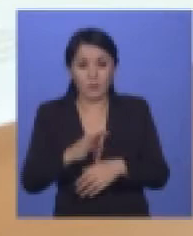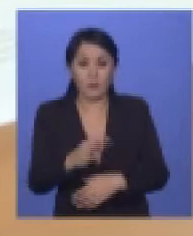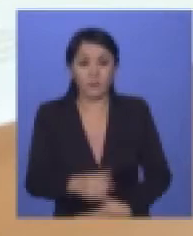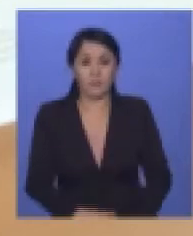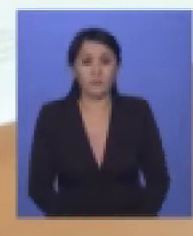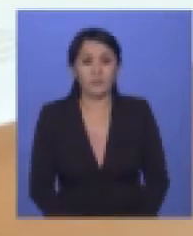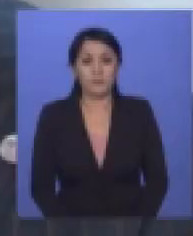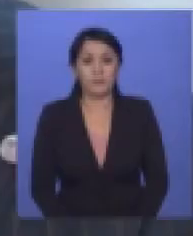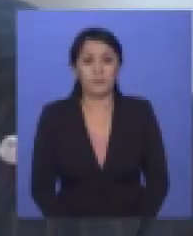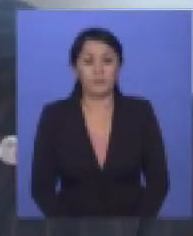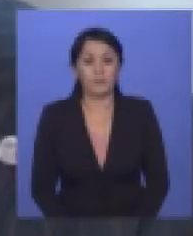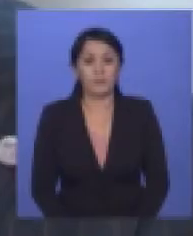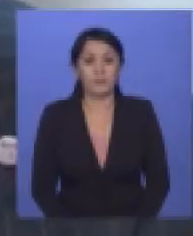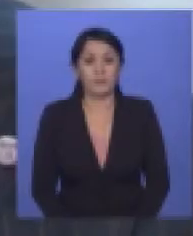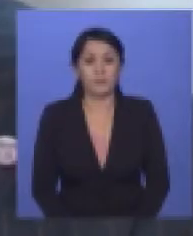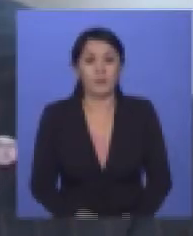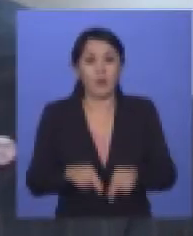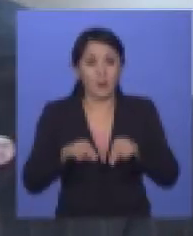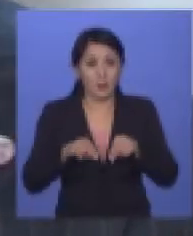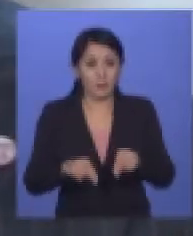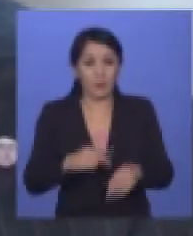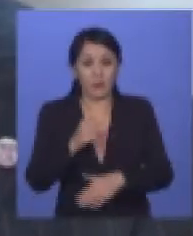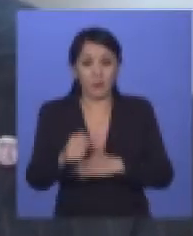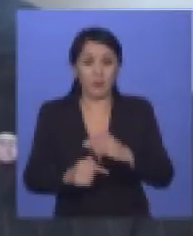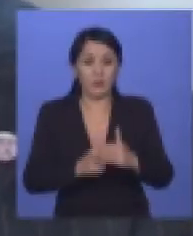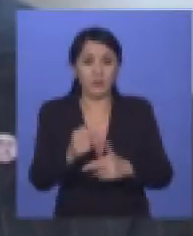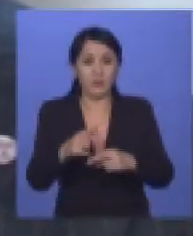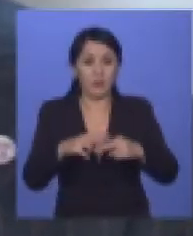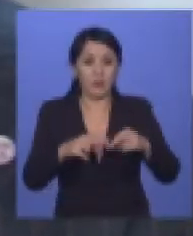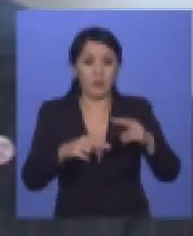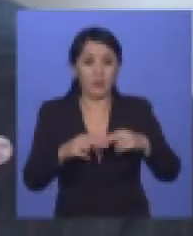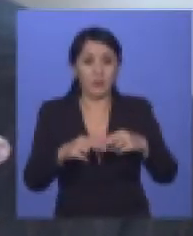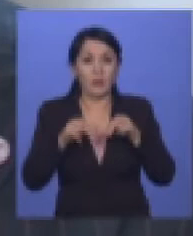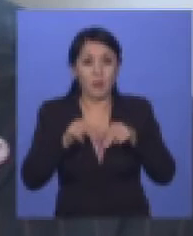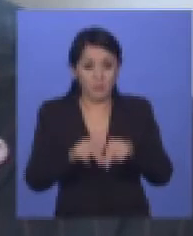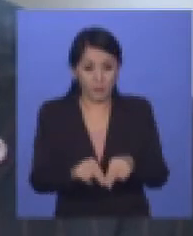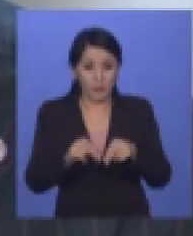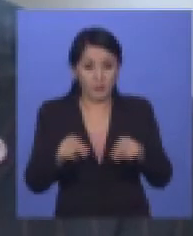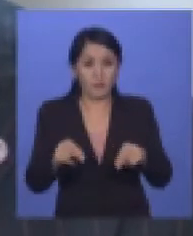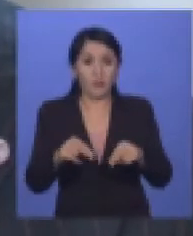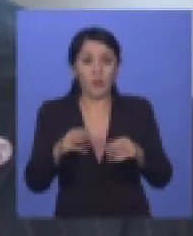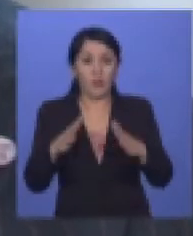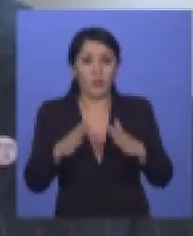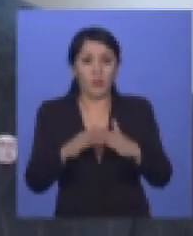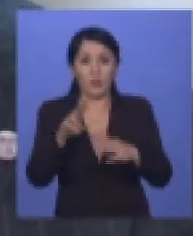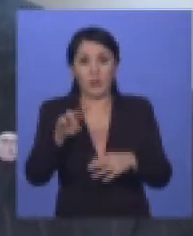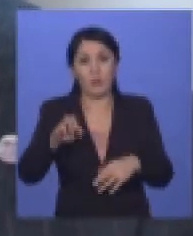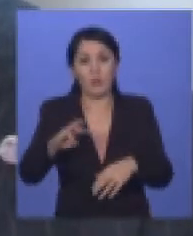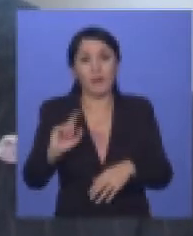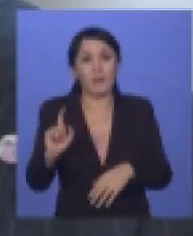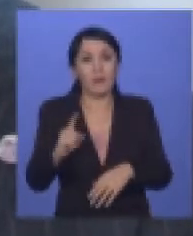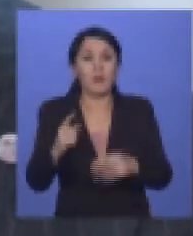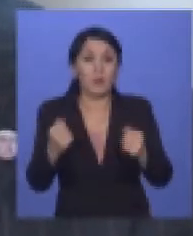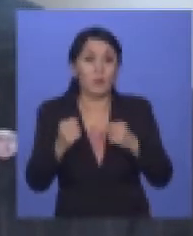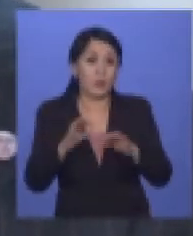тұрады. Петропавл қаласы құрылыс бөлімі, Петропавл қаласының тұрғын үй коммуналдық шаруашылық бөлімі,